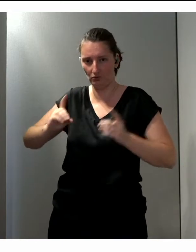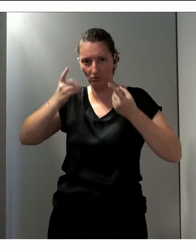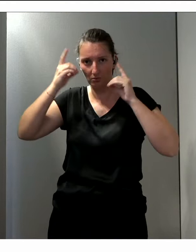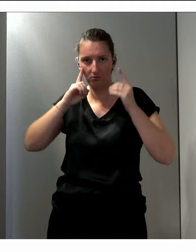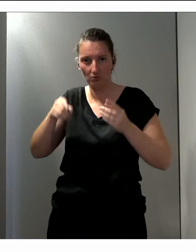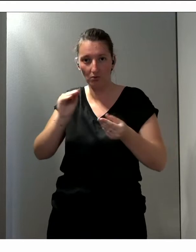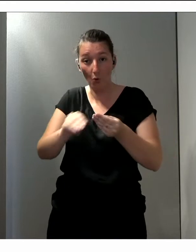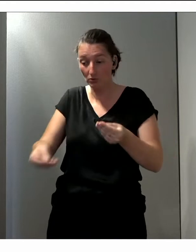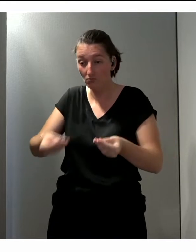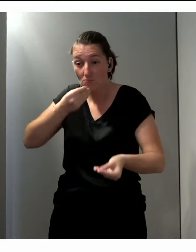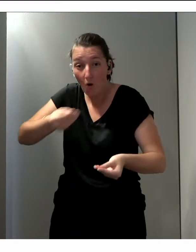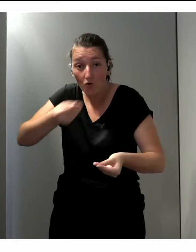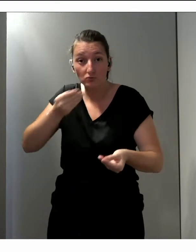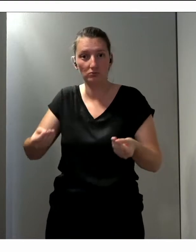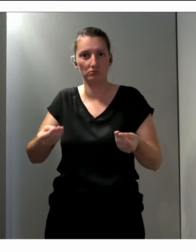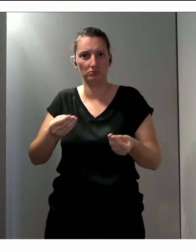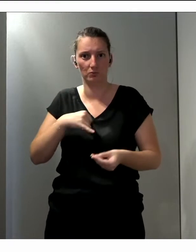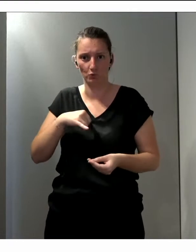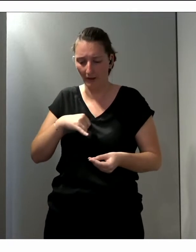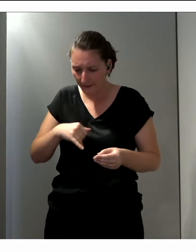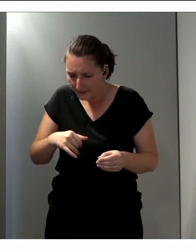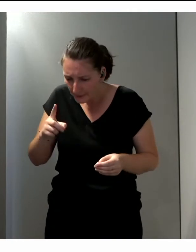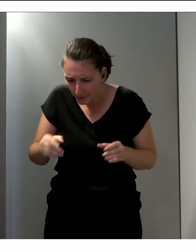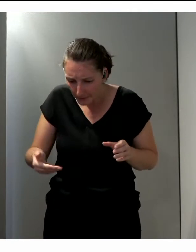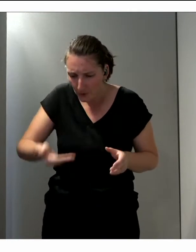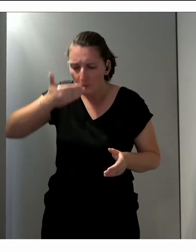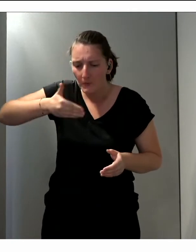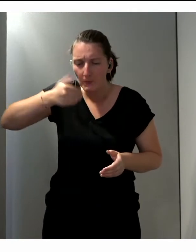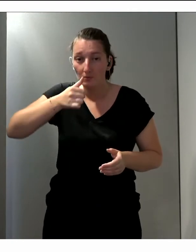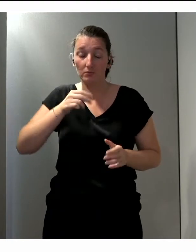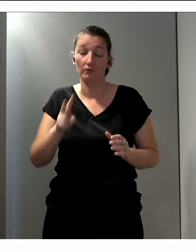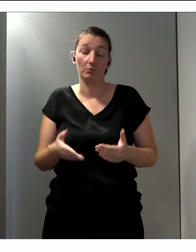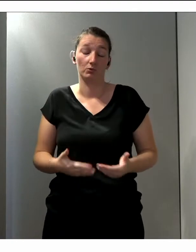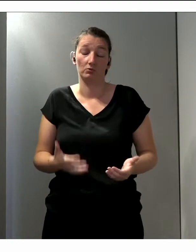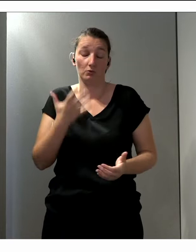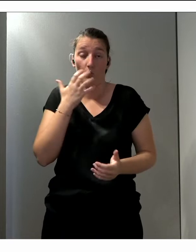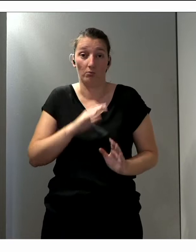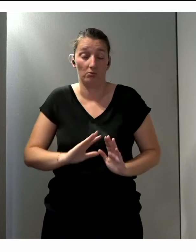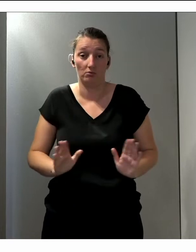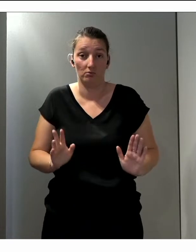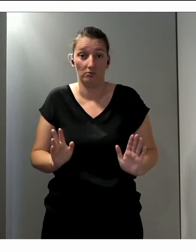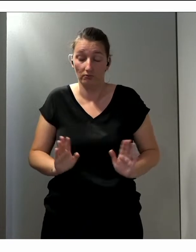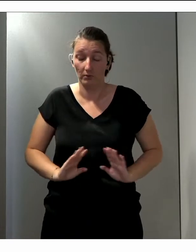des objets, elle buvait l'eau des toilettes. Enfin, c'était abominable. Et